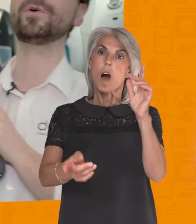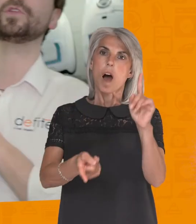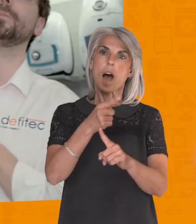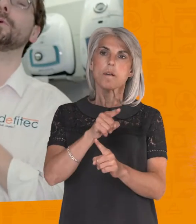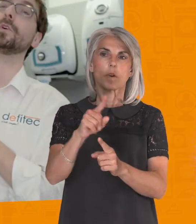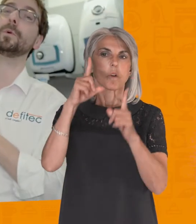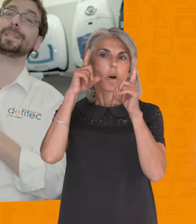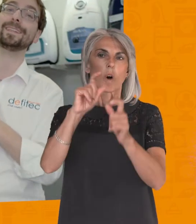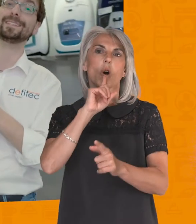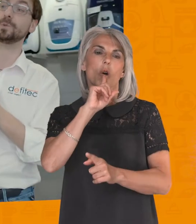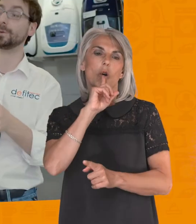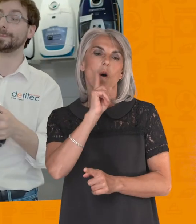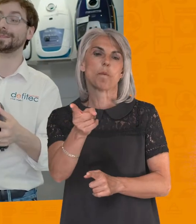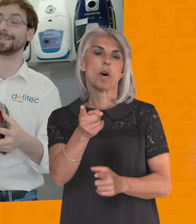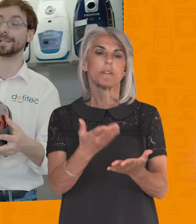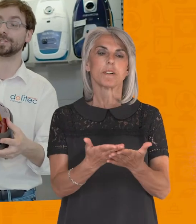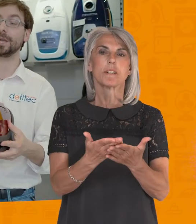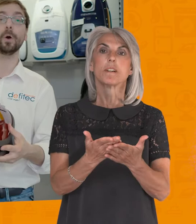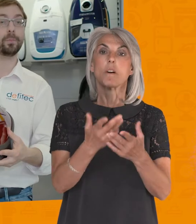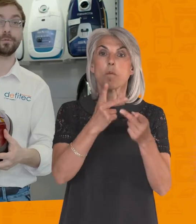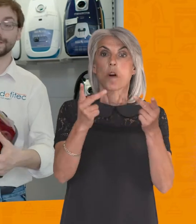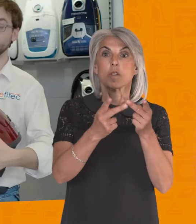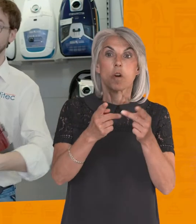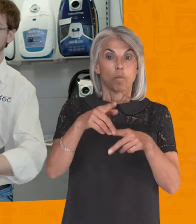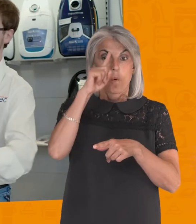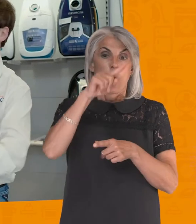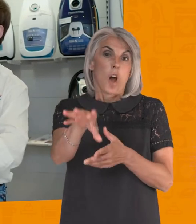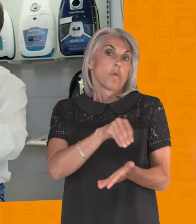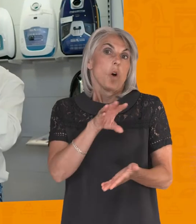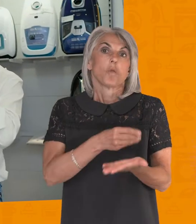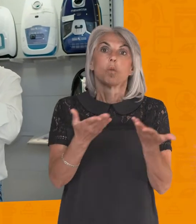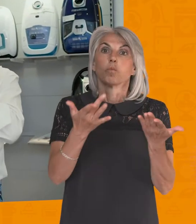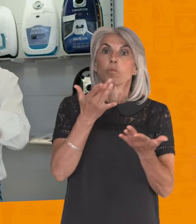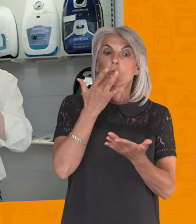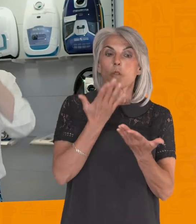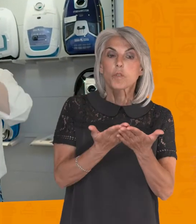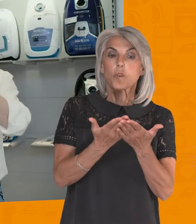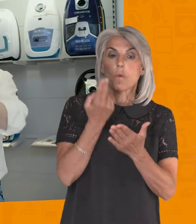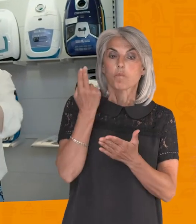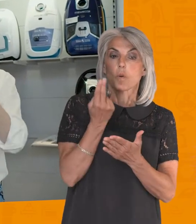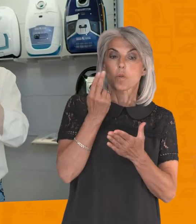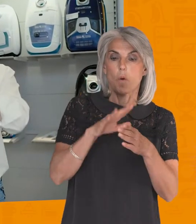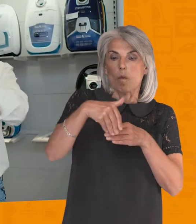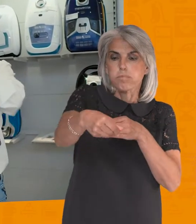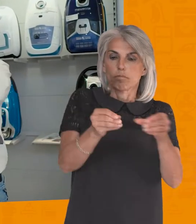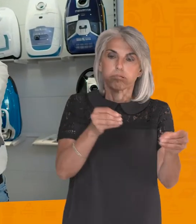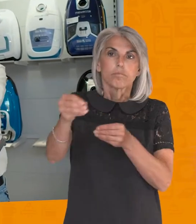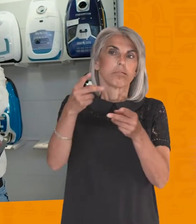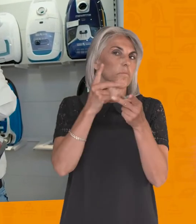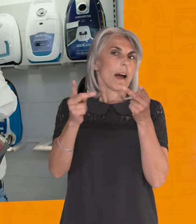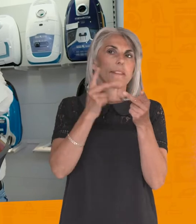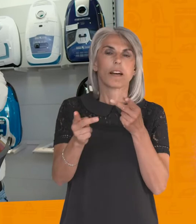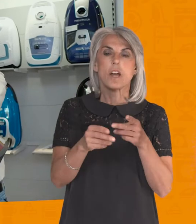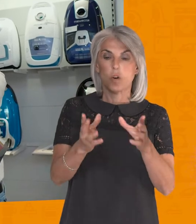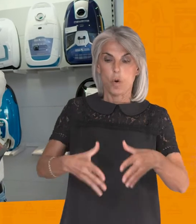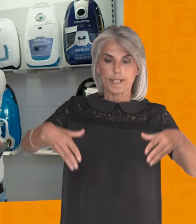très important pour commander des accessoires ou des pièces détachées pour votre aspirateur si par exemple voilà vous avez besoin d'accessoires ou le